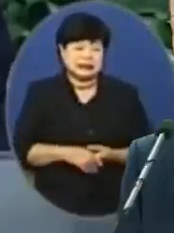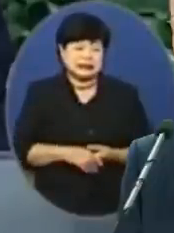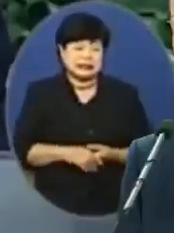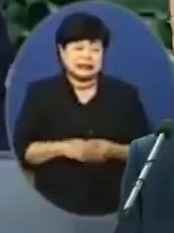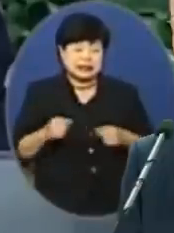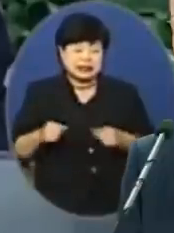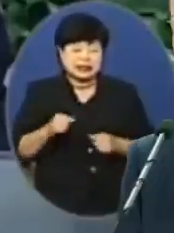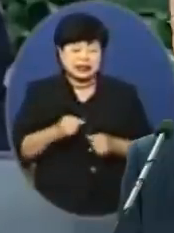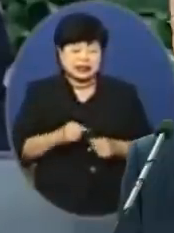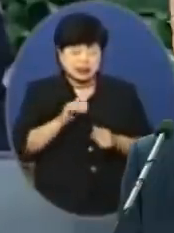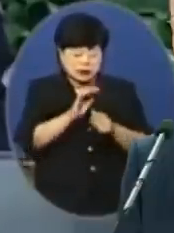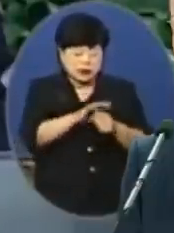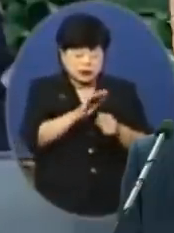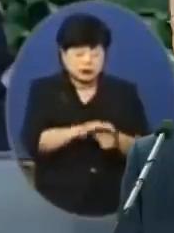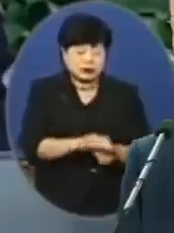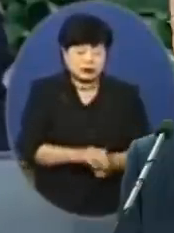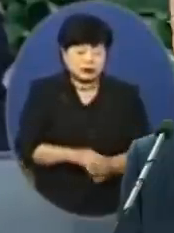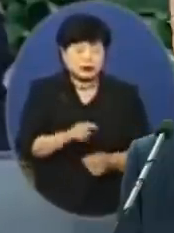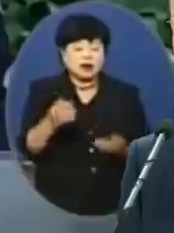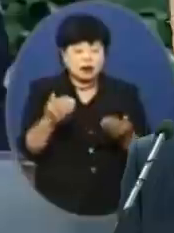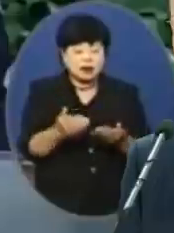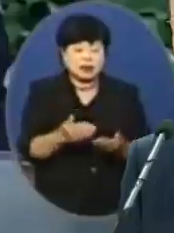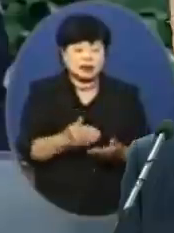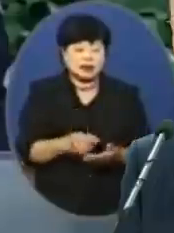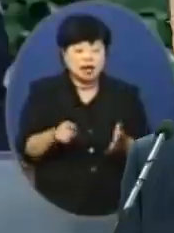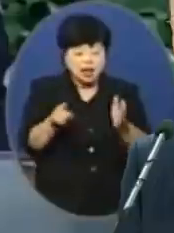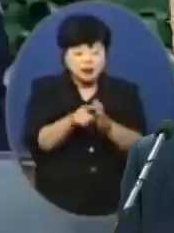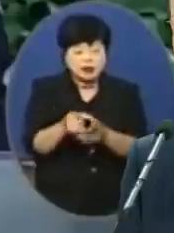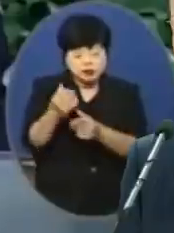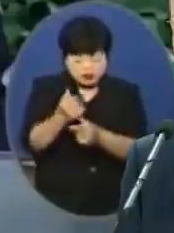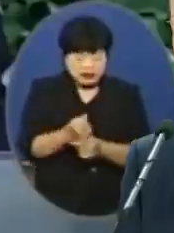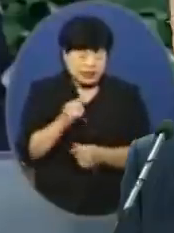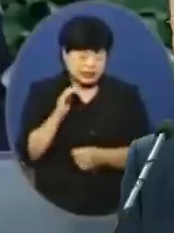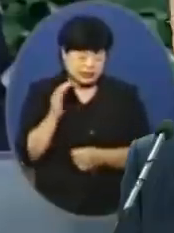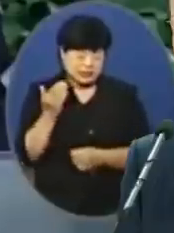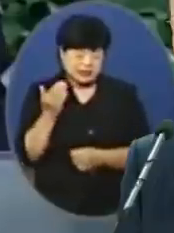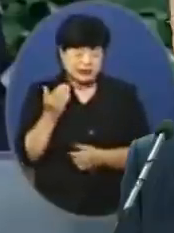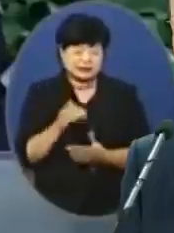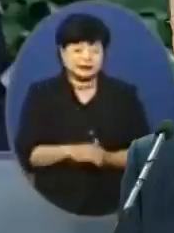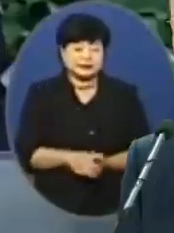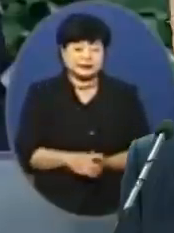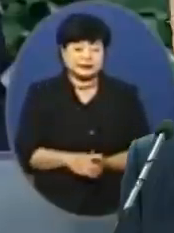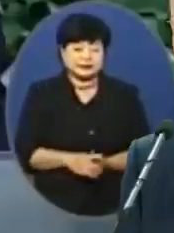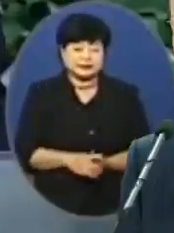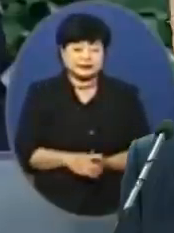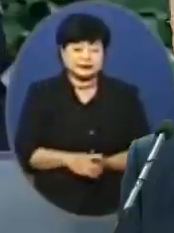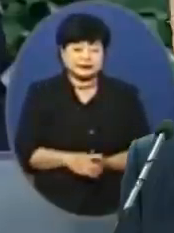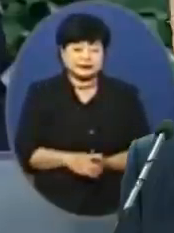테니까 너가 할 일은 나를 믿고 의지하는 것밖에 없다.